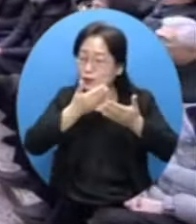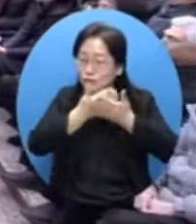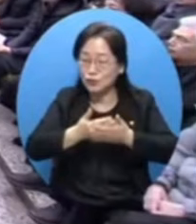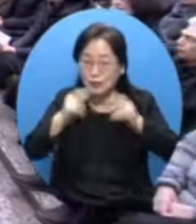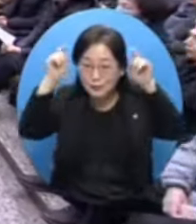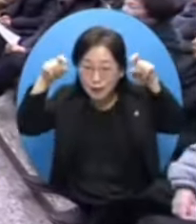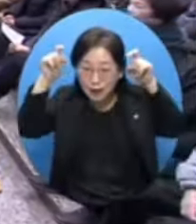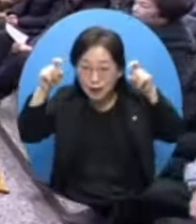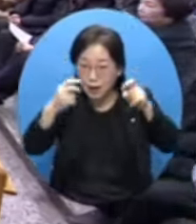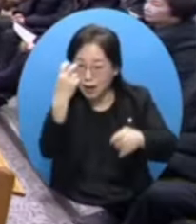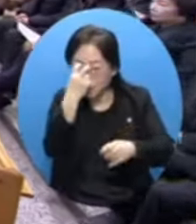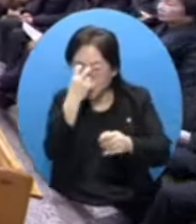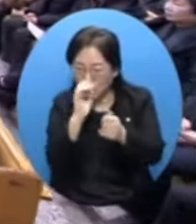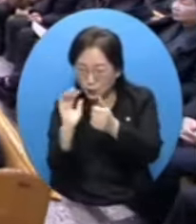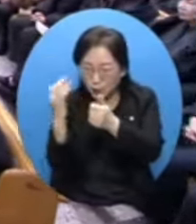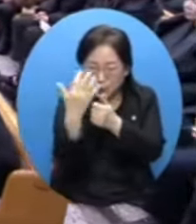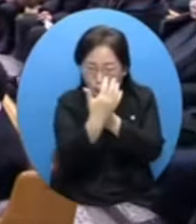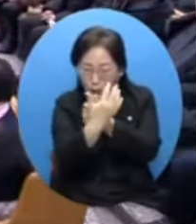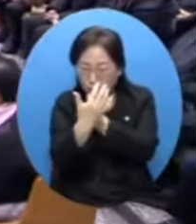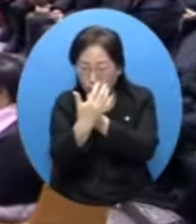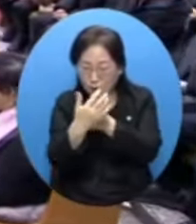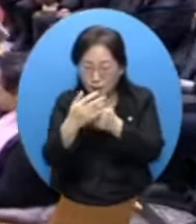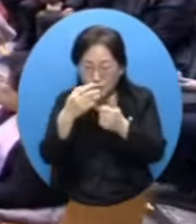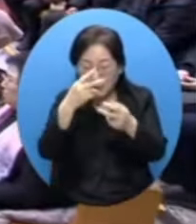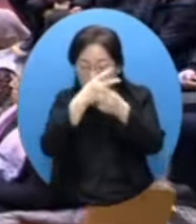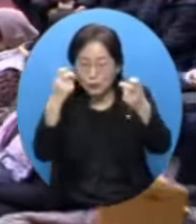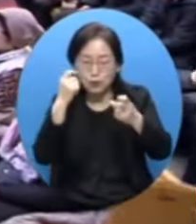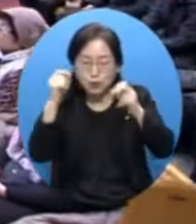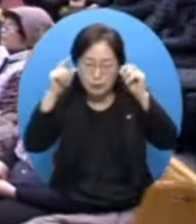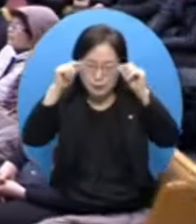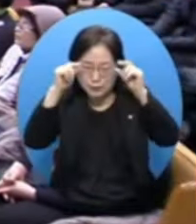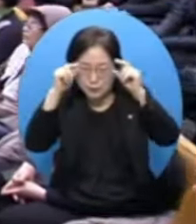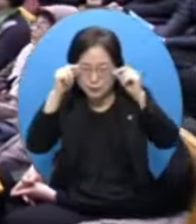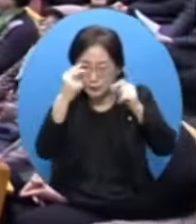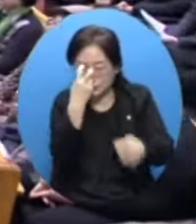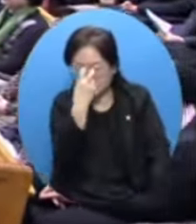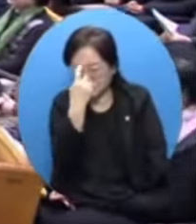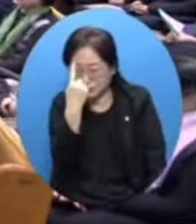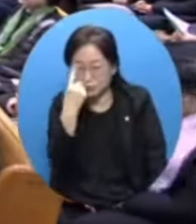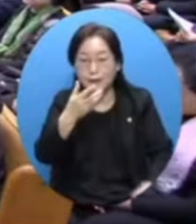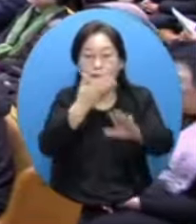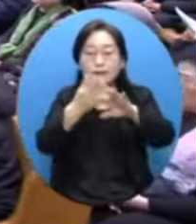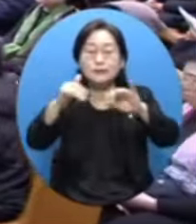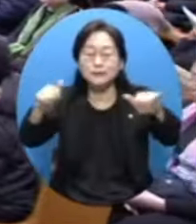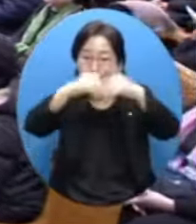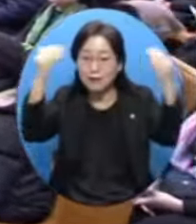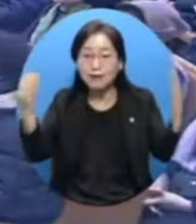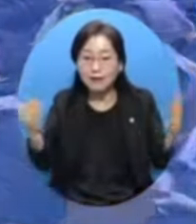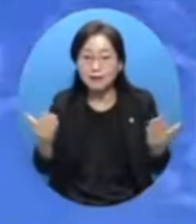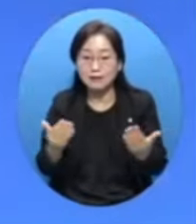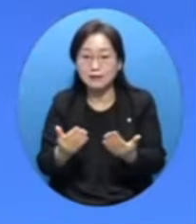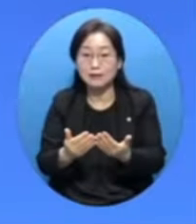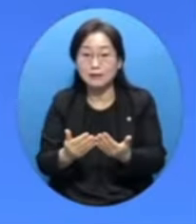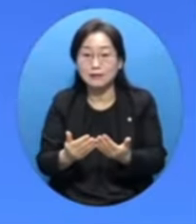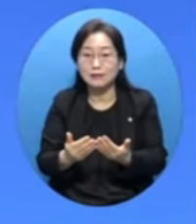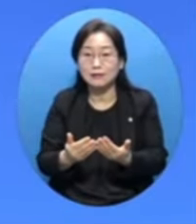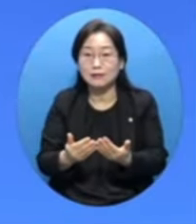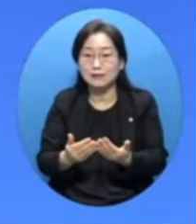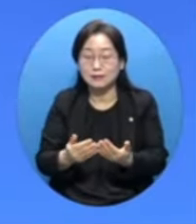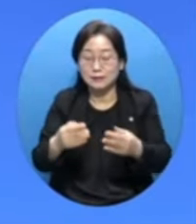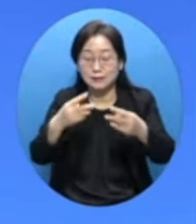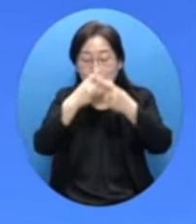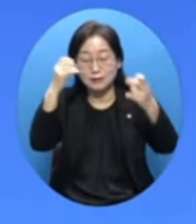밤에 잠도 자지 못하고 뜬눈으로 밤을 세우고 있었습니다 남들은 모두